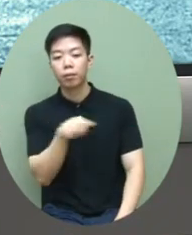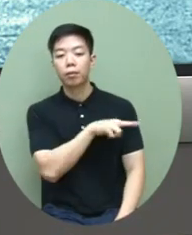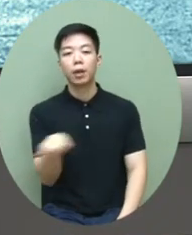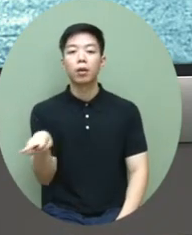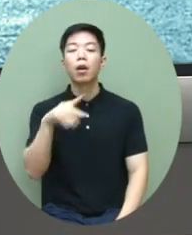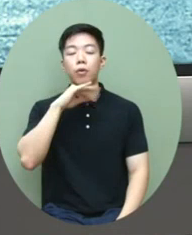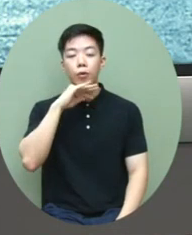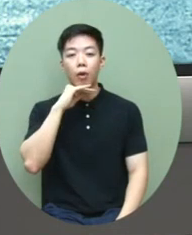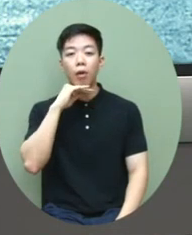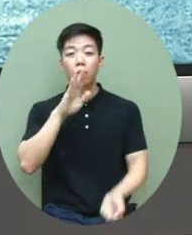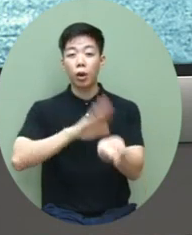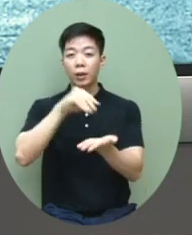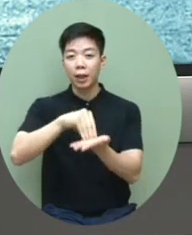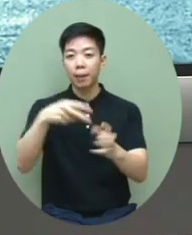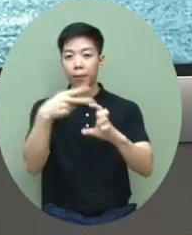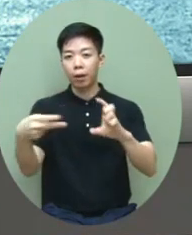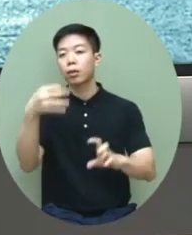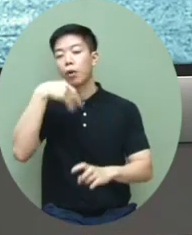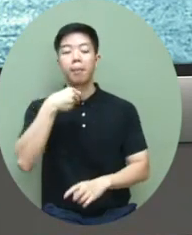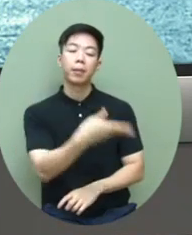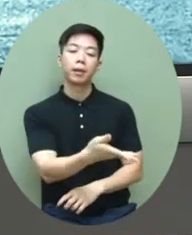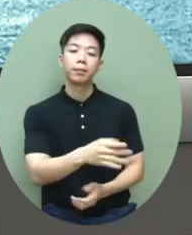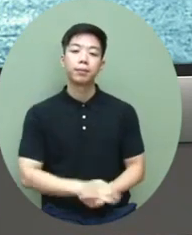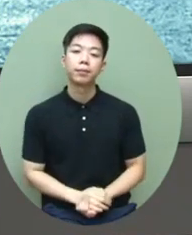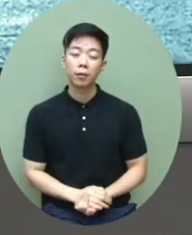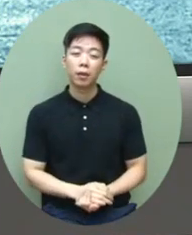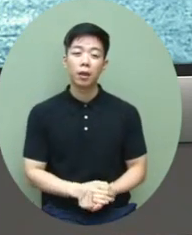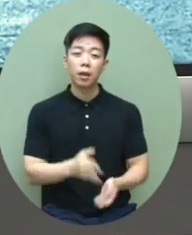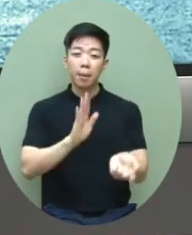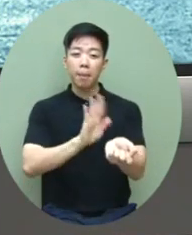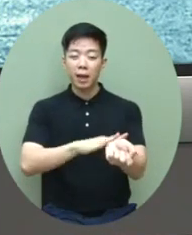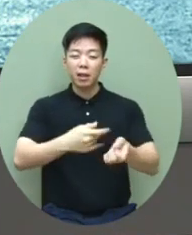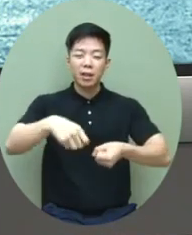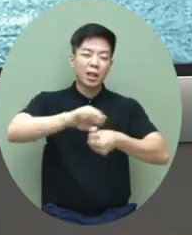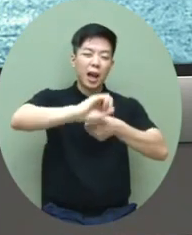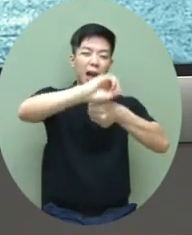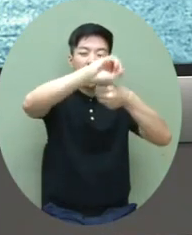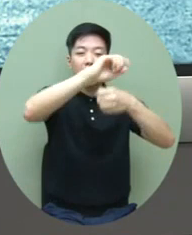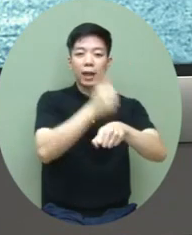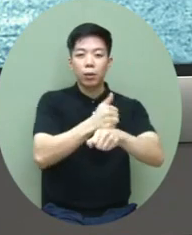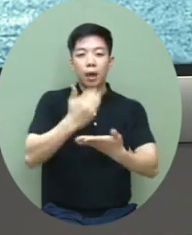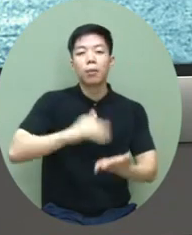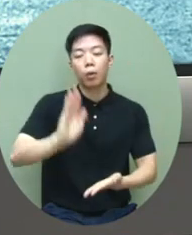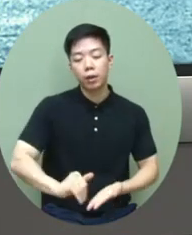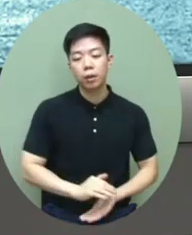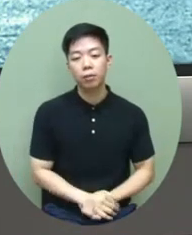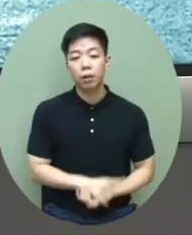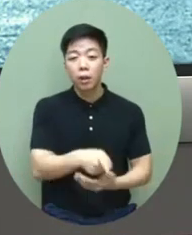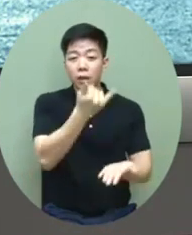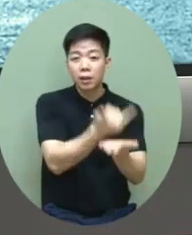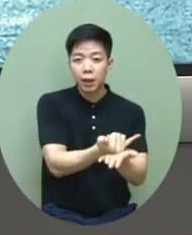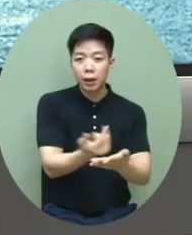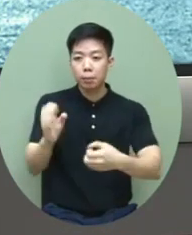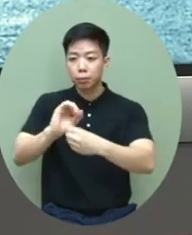會開藥給他，而這些藥物可以減低他變重症的機會。我說不到這個病人他的死因是什麼，是不是因為新冠，不